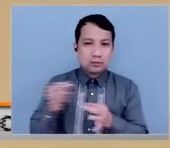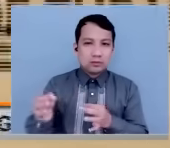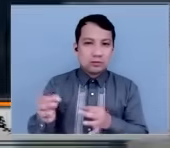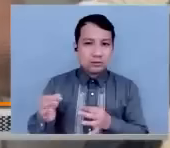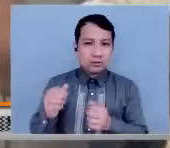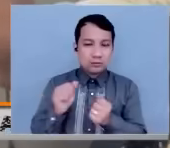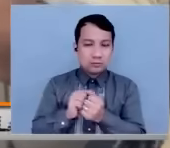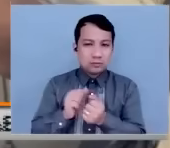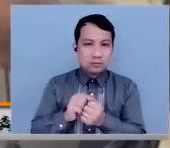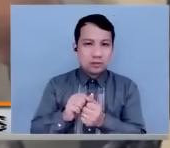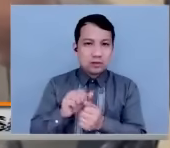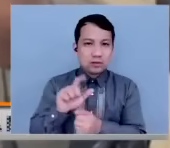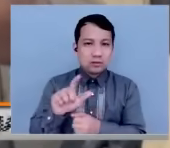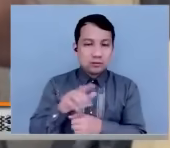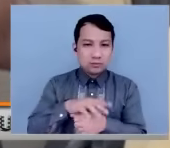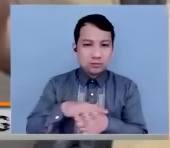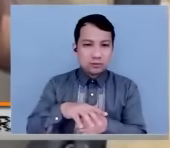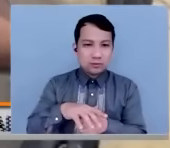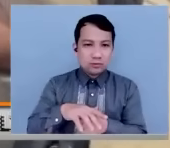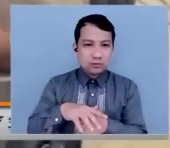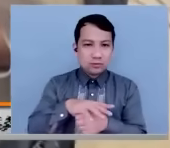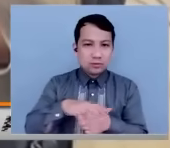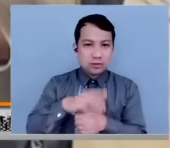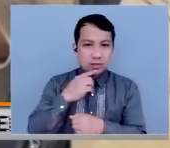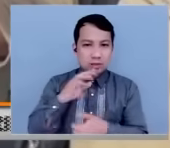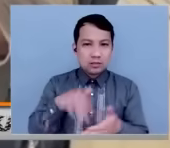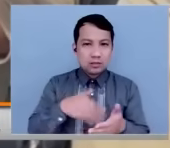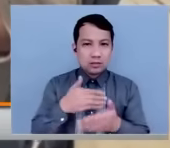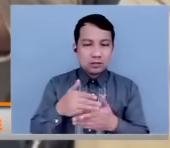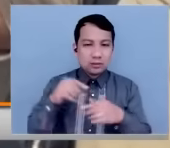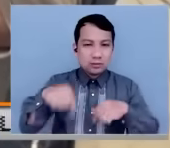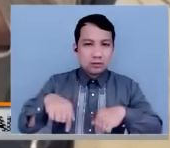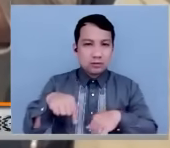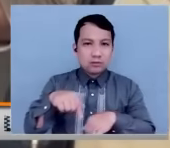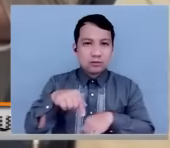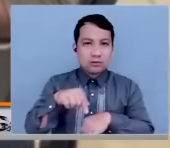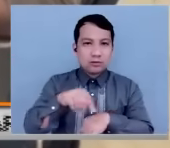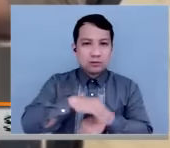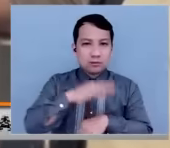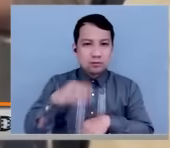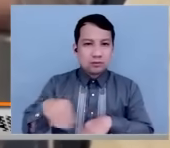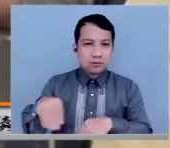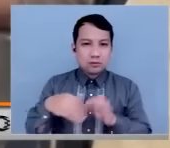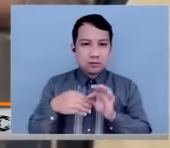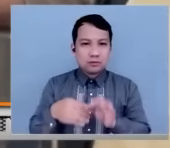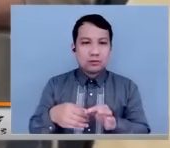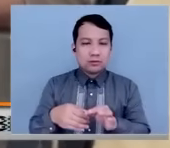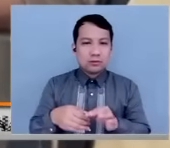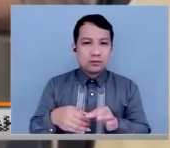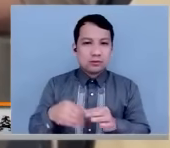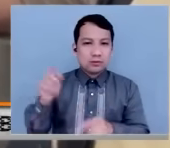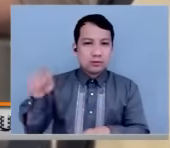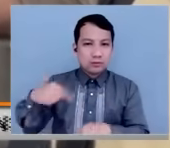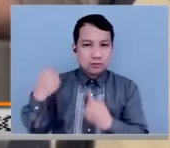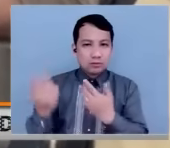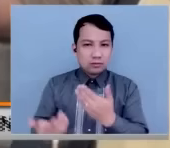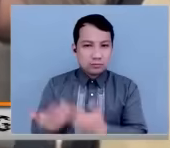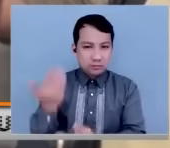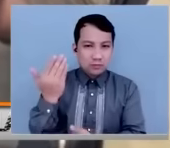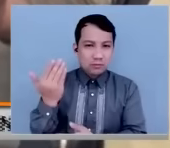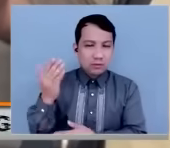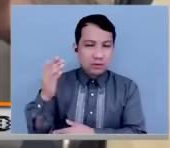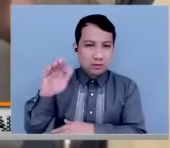opisyal busy ako sa mga activities dito sa Bohol today mula kaninang umaga hanggang mamayang